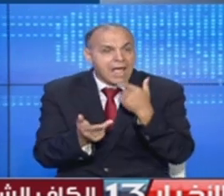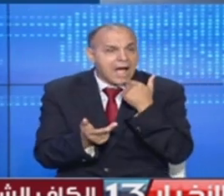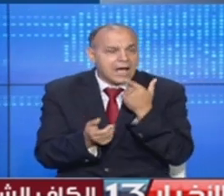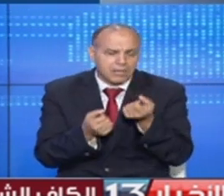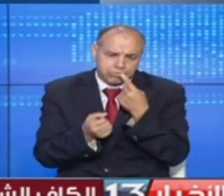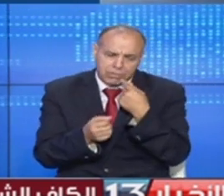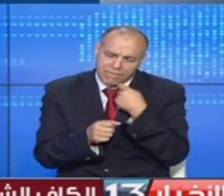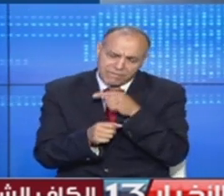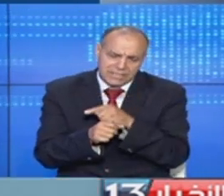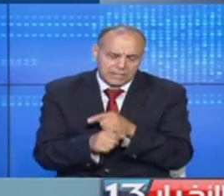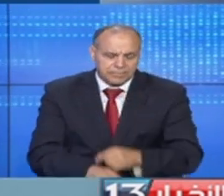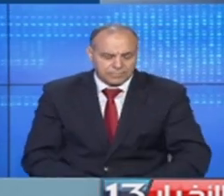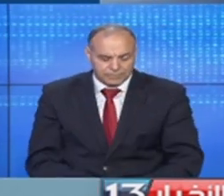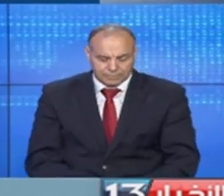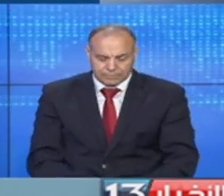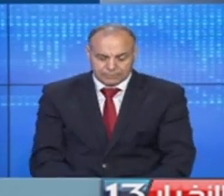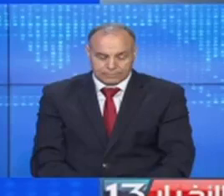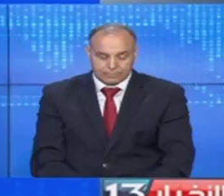تلقوا الاسعافات اللازمه